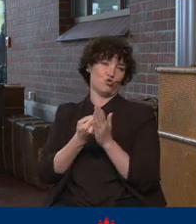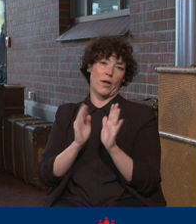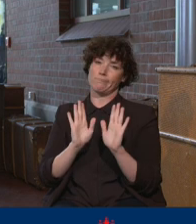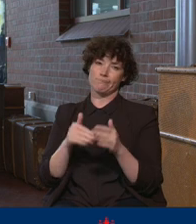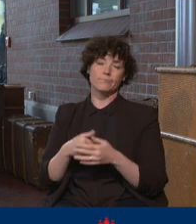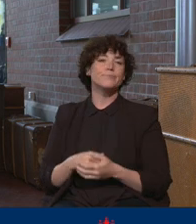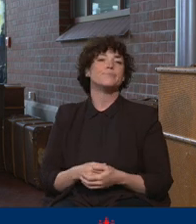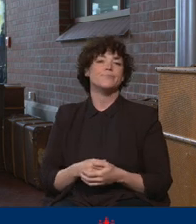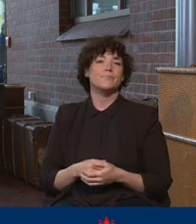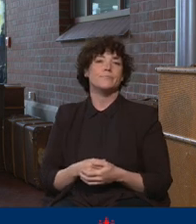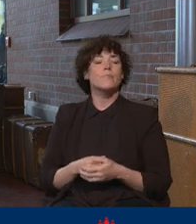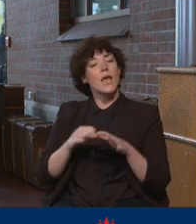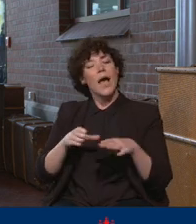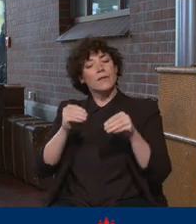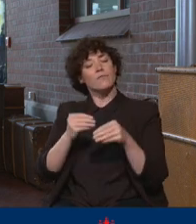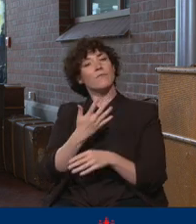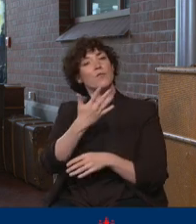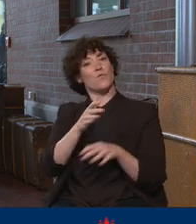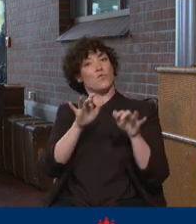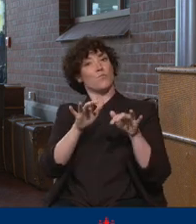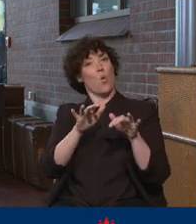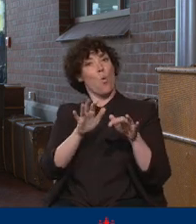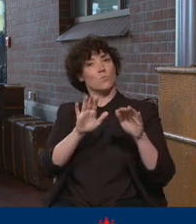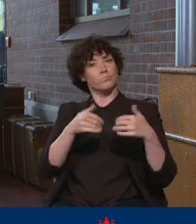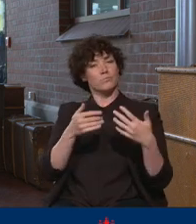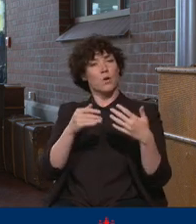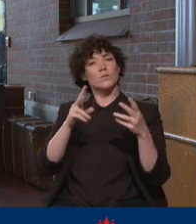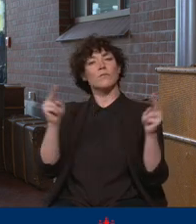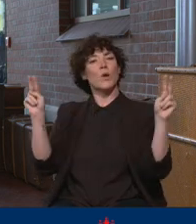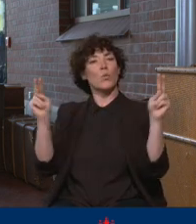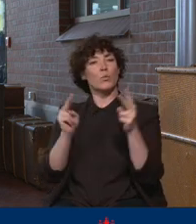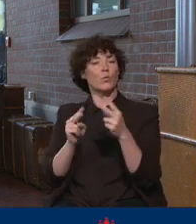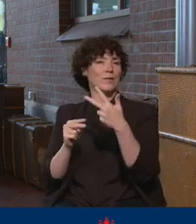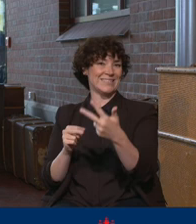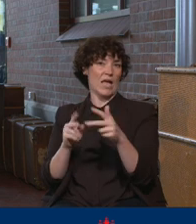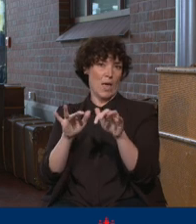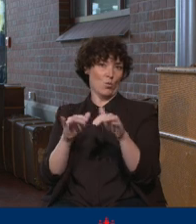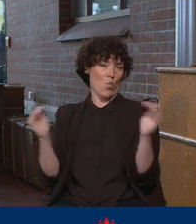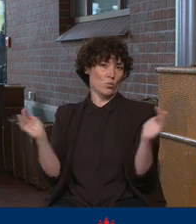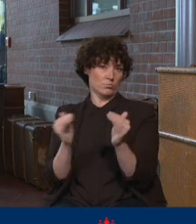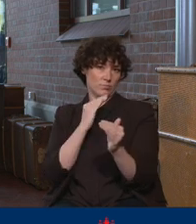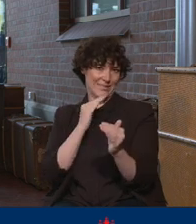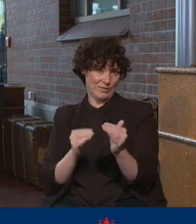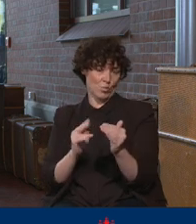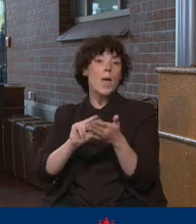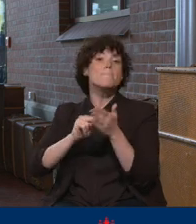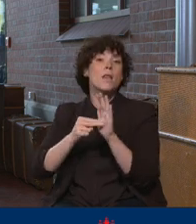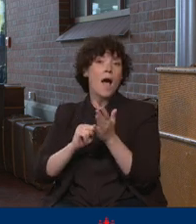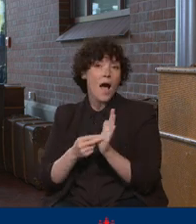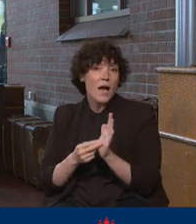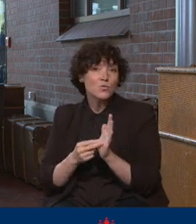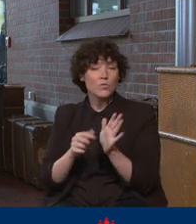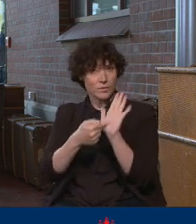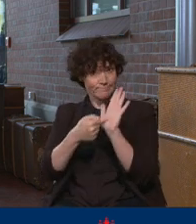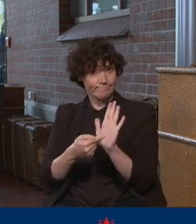sind mit fünf groß gestartet haben dann auf drei reduziert diese planung sind ihnen vorgestellt worden und ich will das